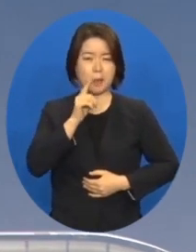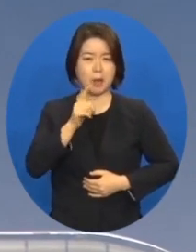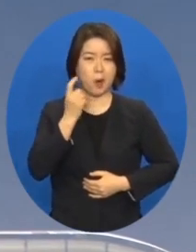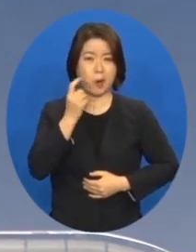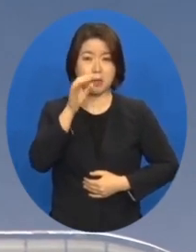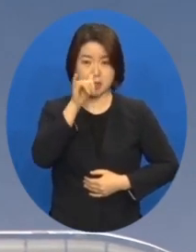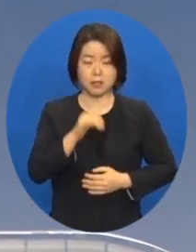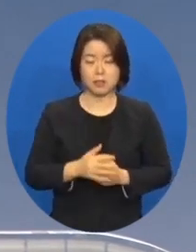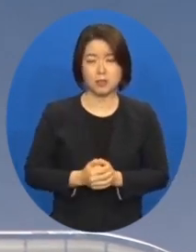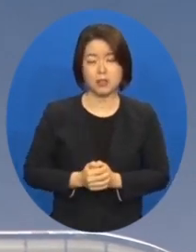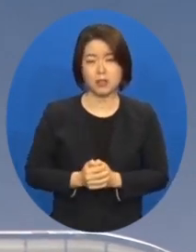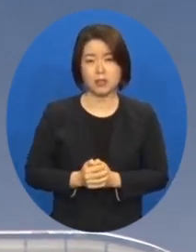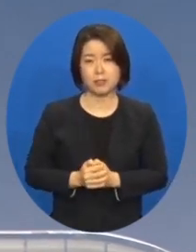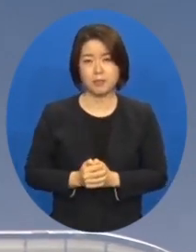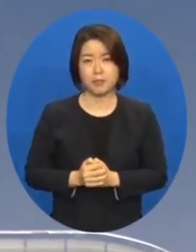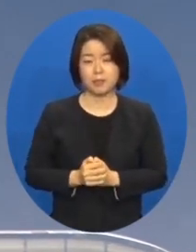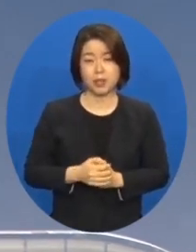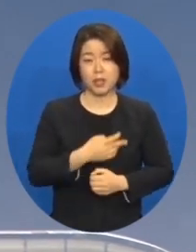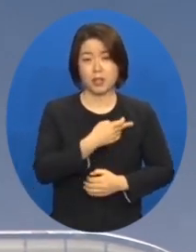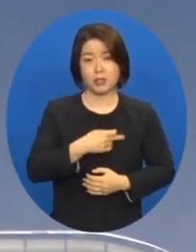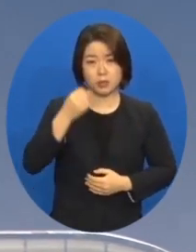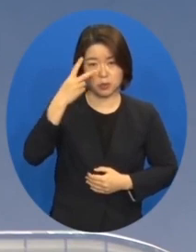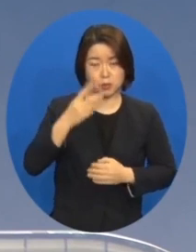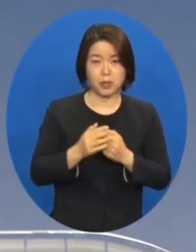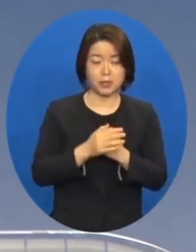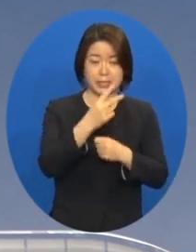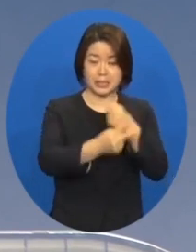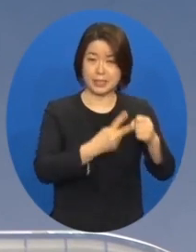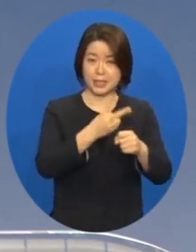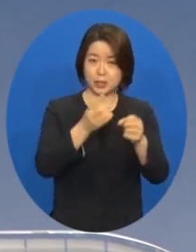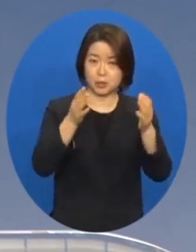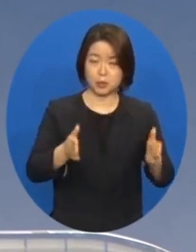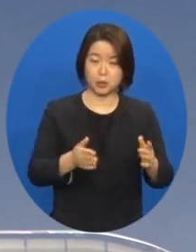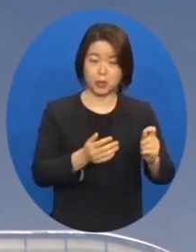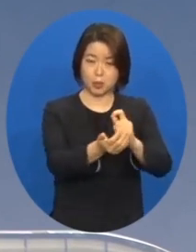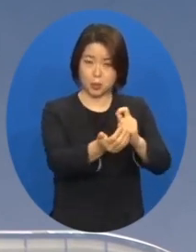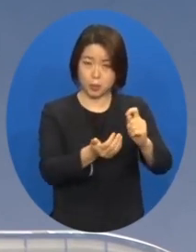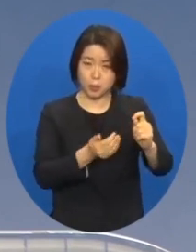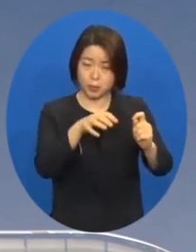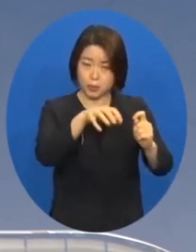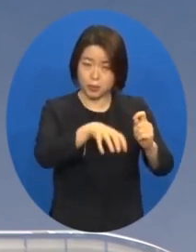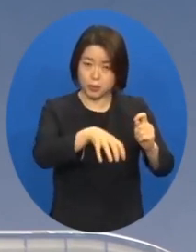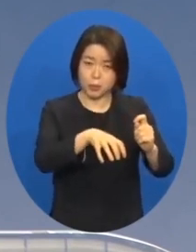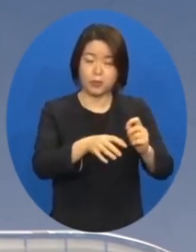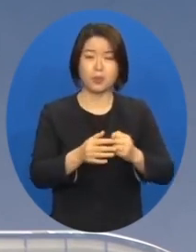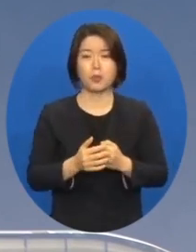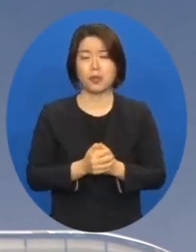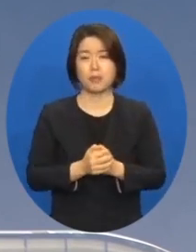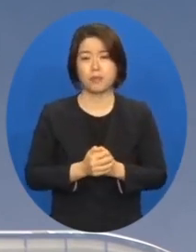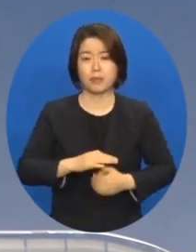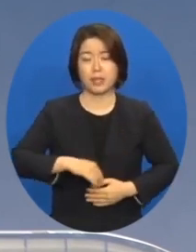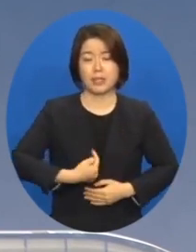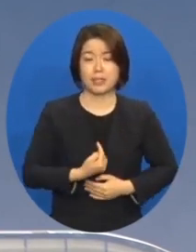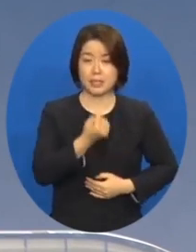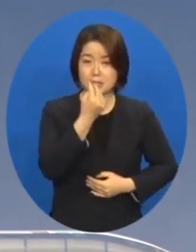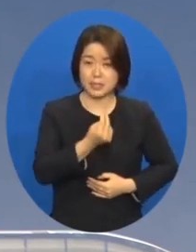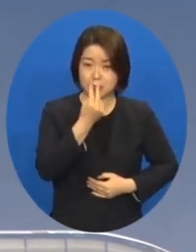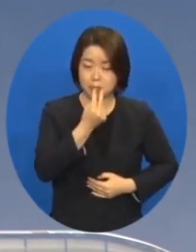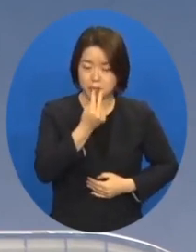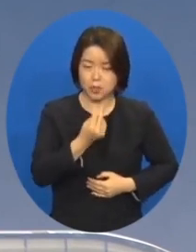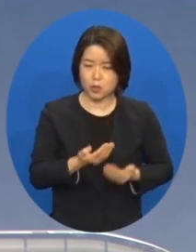사도 바울이 2년 동안이나 고린도 교회에 그렇게 헌신적으로 자기의 생명을 주다시피 복음을